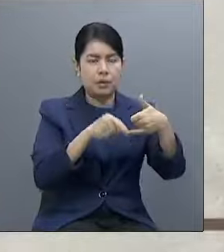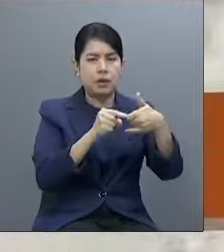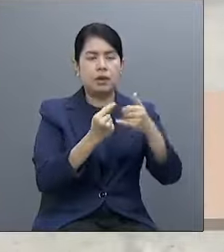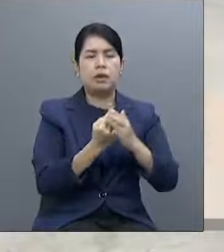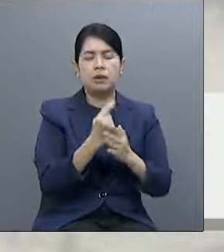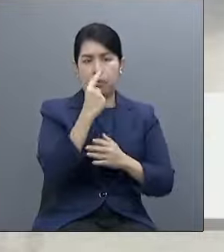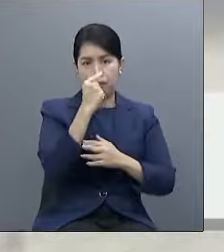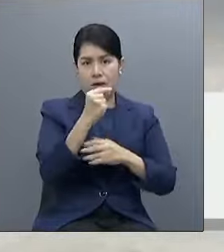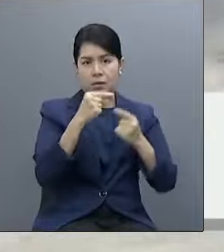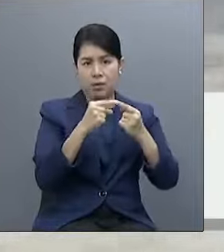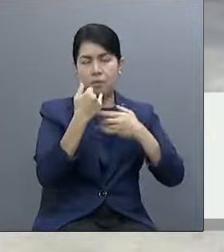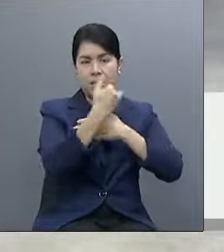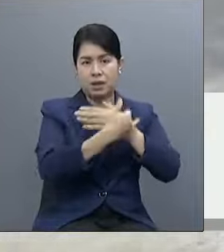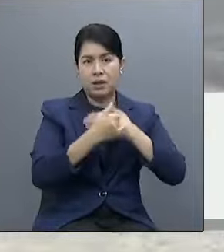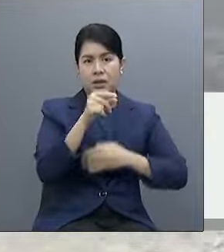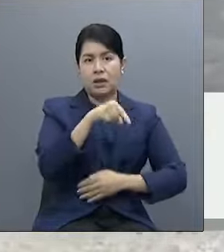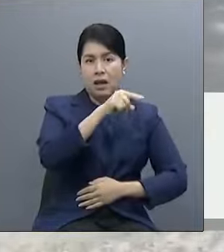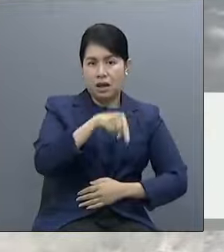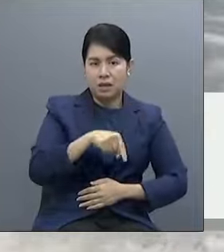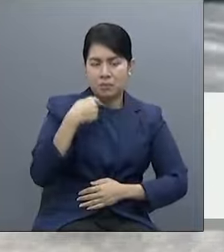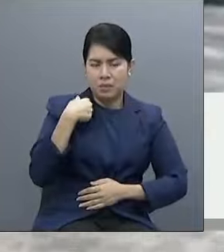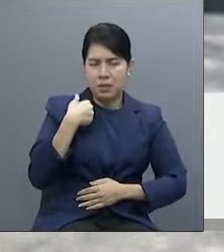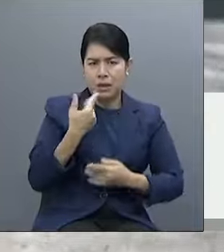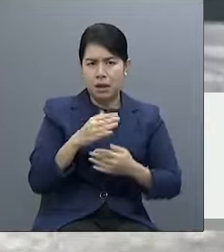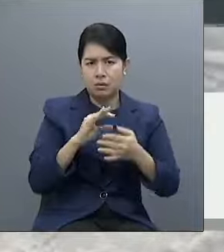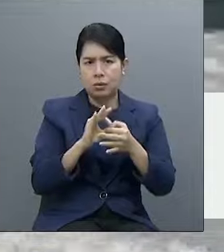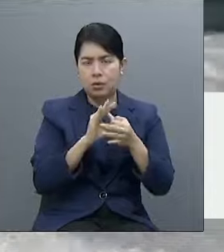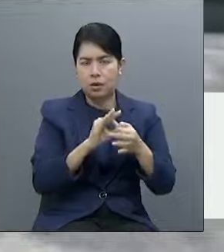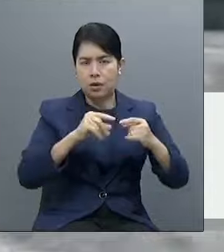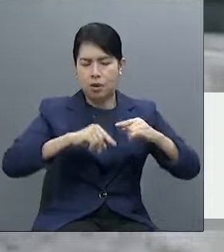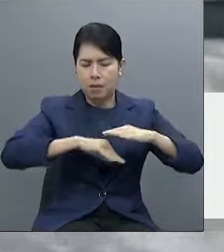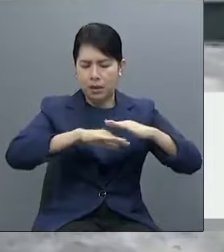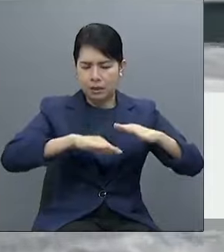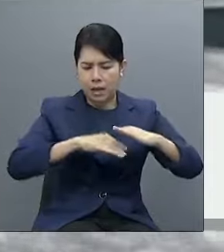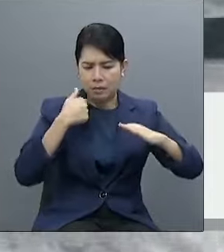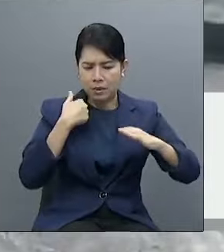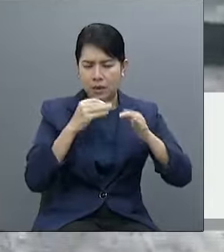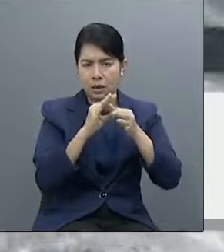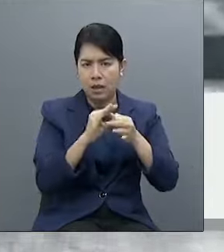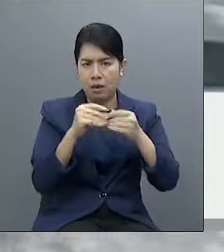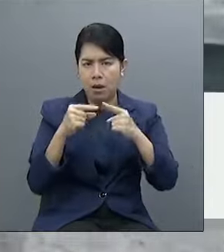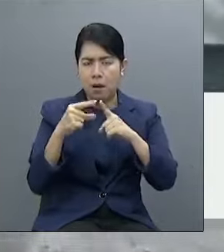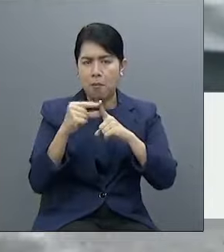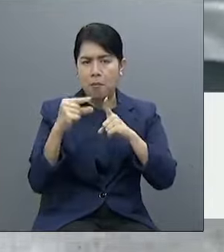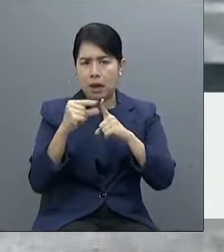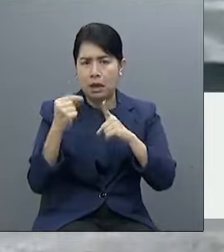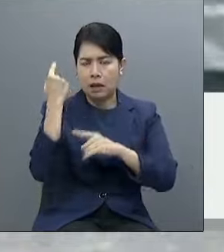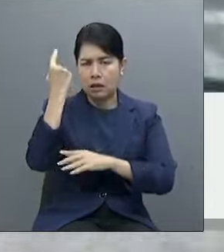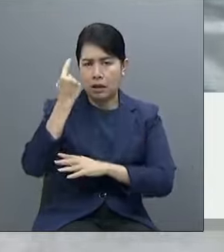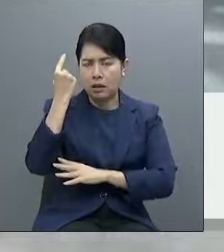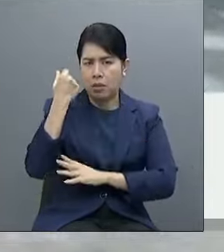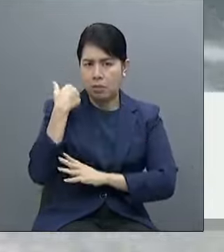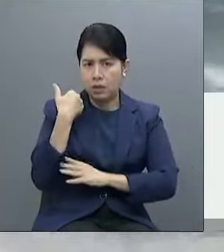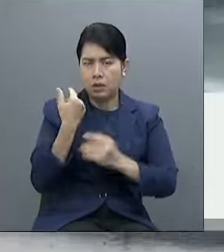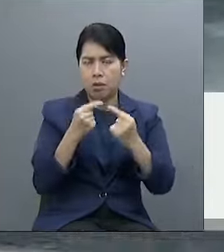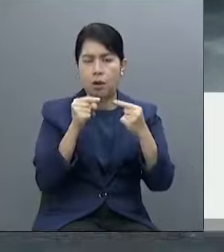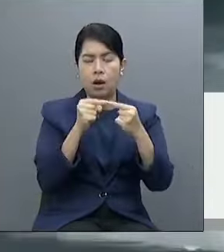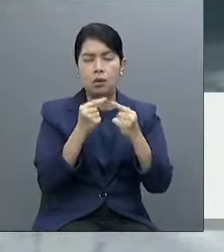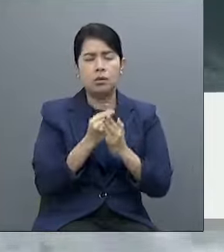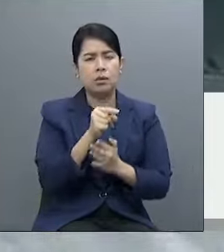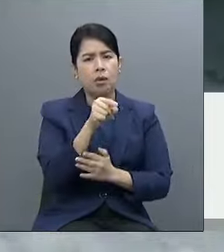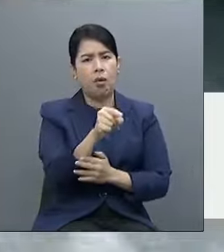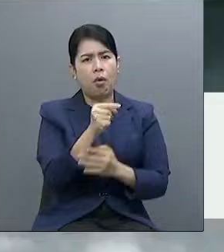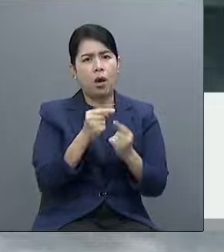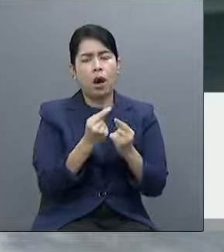เอกสารโปรแกรมนำเที่ยวซึ่งเข้ามาเป็นคนต่างด้าประกอบอาชีพโดยไม่มีใบอนุญาตหรือว่าทำงานในอาชีพต้องห้าม